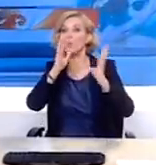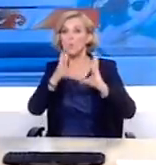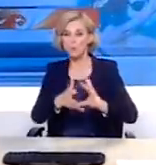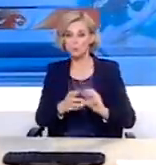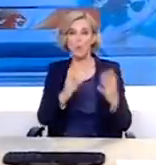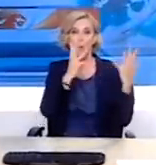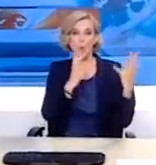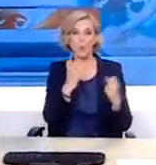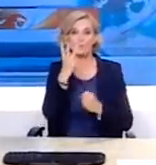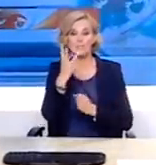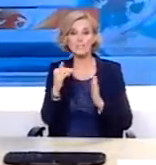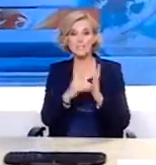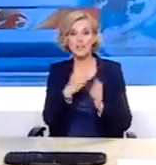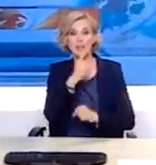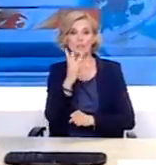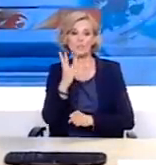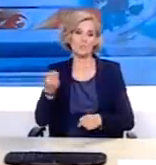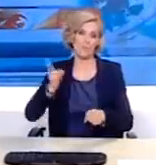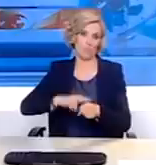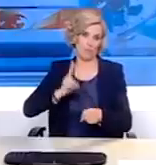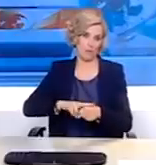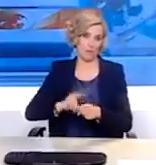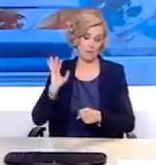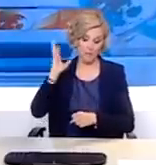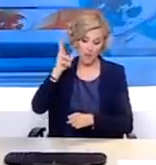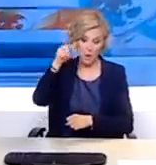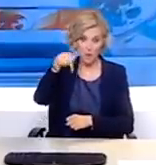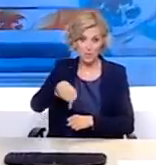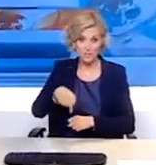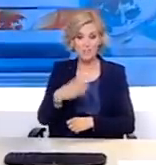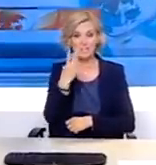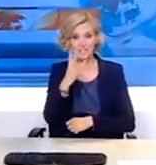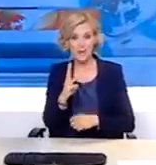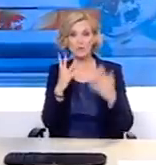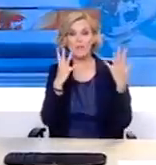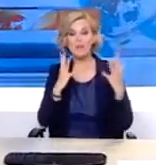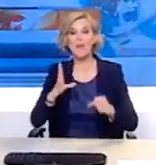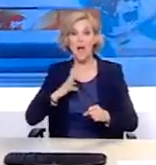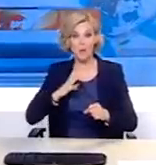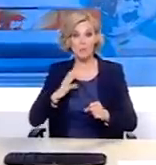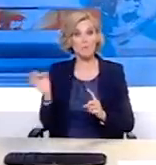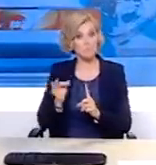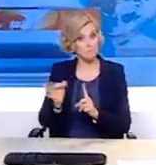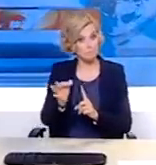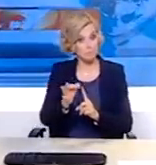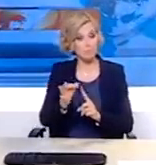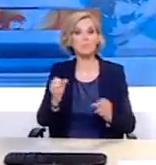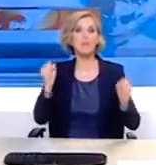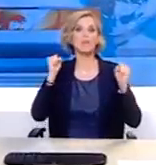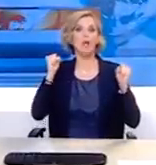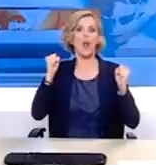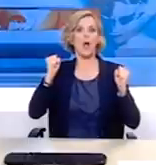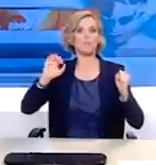με 83.103 θανάτους. Αλλά και μέχρι σήμερα περισσότερους από 309 ανθρώπους που ενώ μολύνθηκαν από τον ιό ανέρωσαν και έγιναν